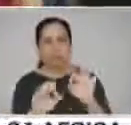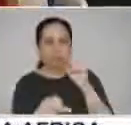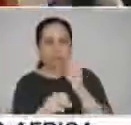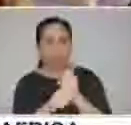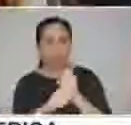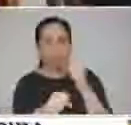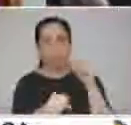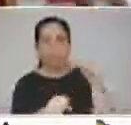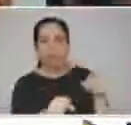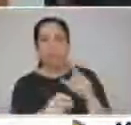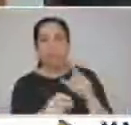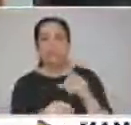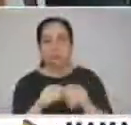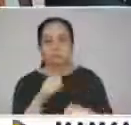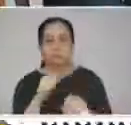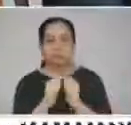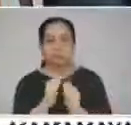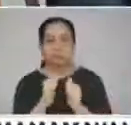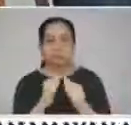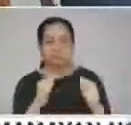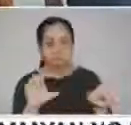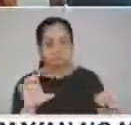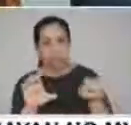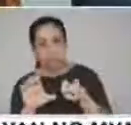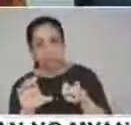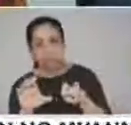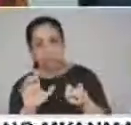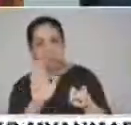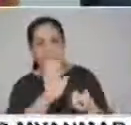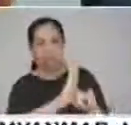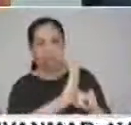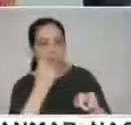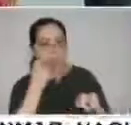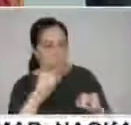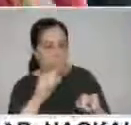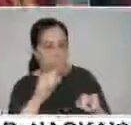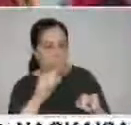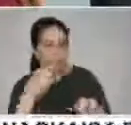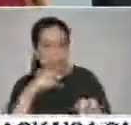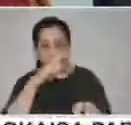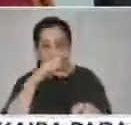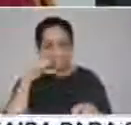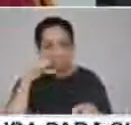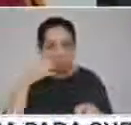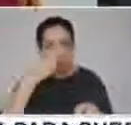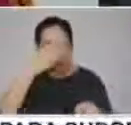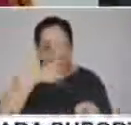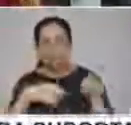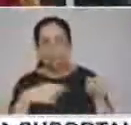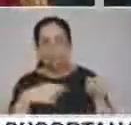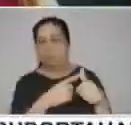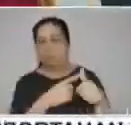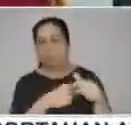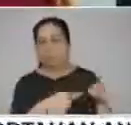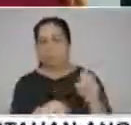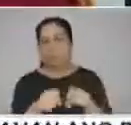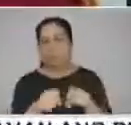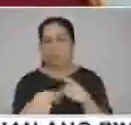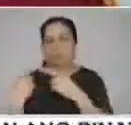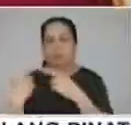maging pasaway, wala na pong ganitong mga nagpapasaway sa health protocols. Ano po yung paalala po natin sa mga pasahero, pati na rin po sa